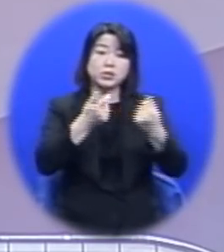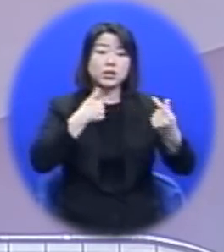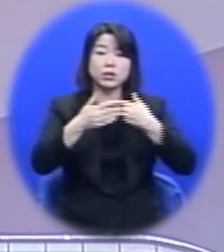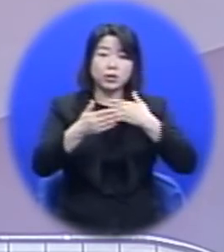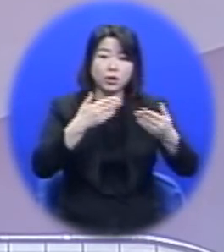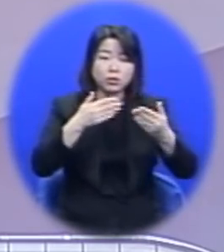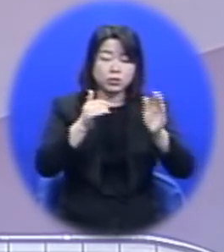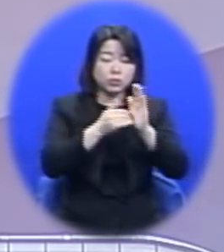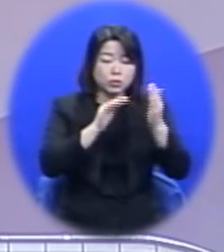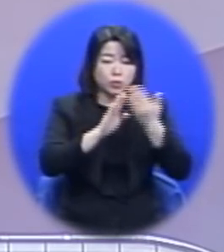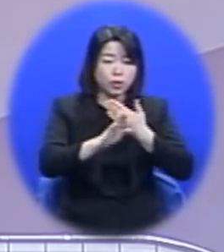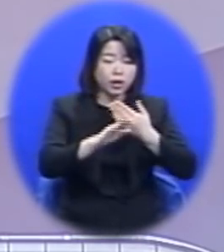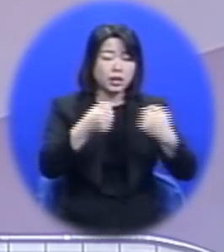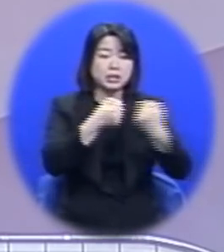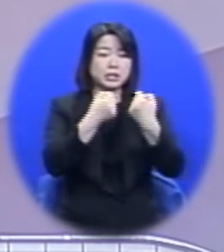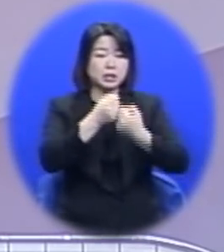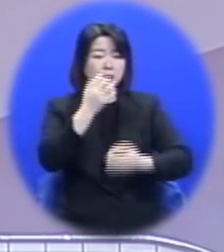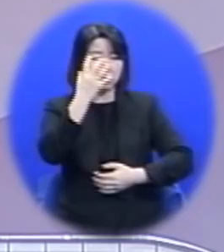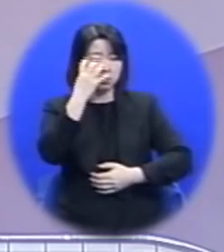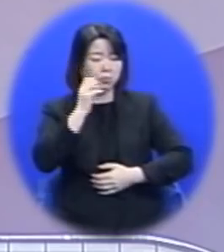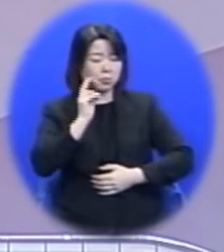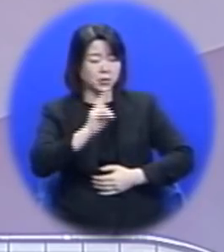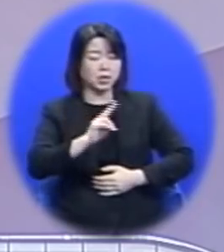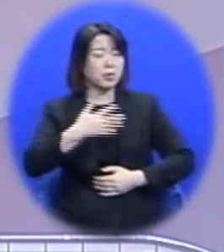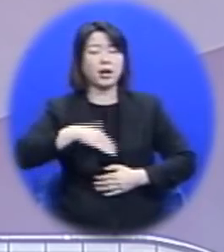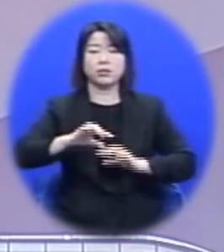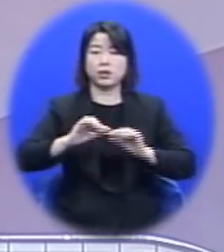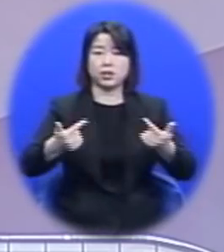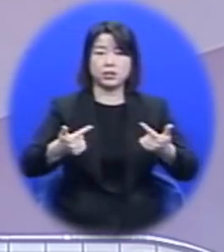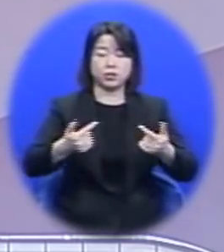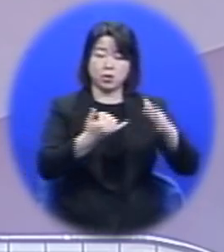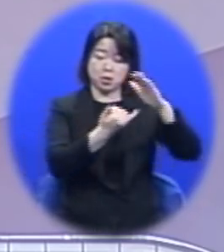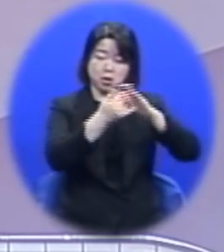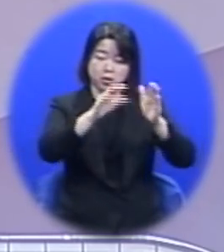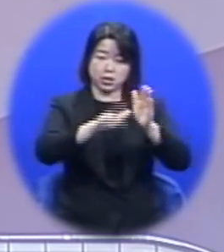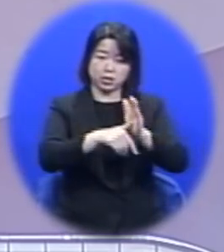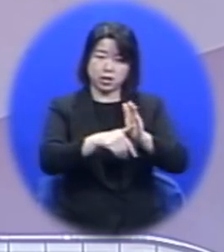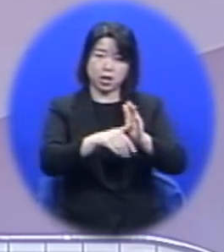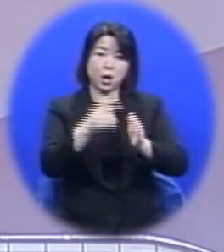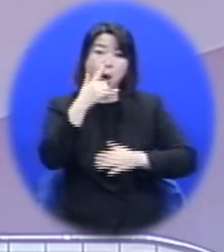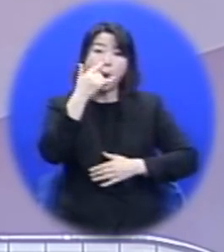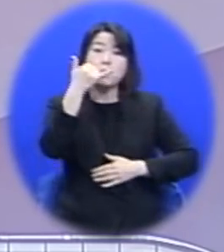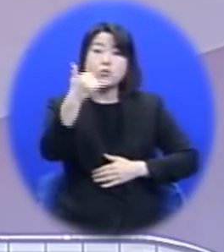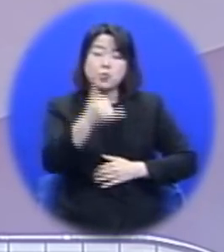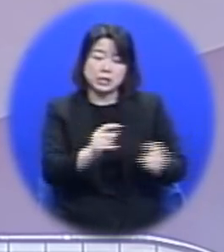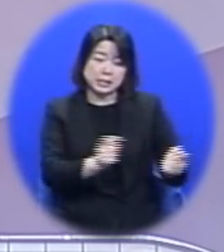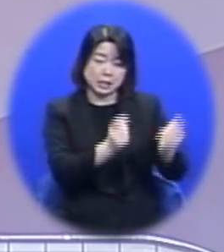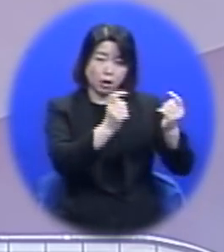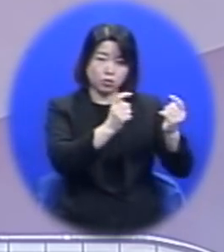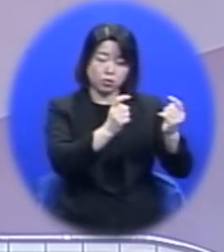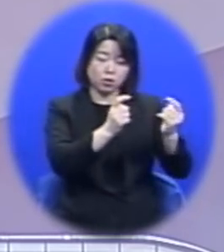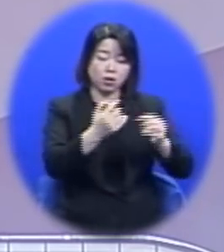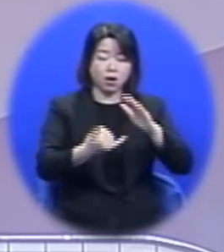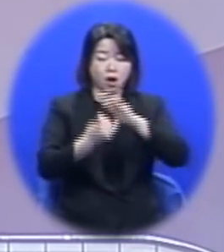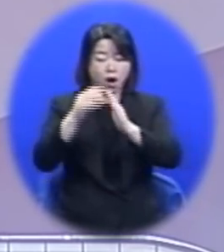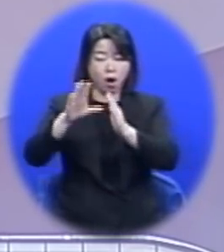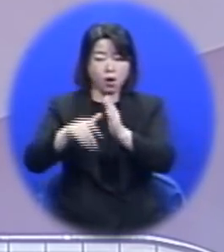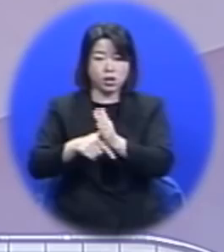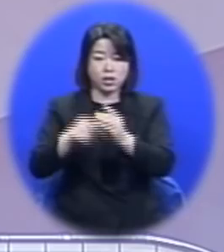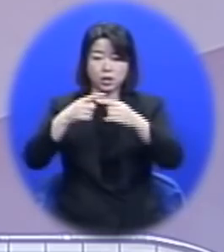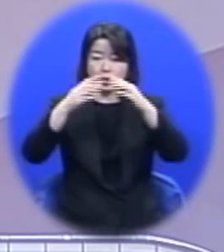전쟁의 비참함을 아는 거 아닙니다. 어릴 때 부모님이 싸우는 거, 어릴 때 교회 어른들이 싸우는 것만